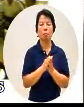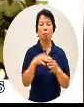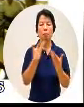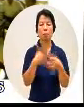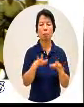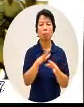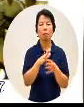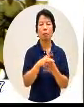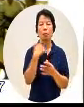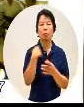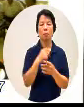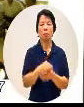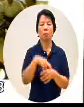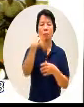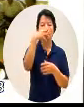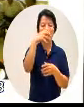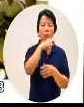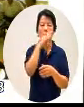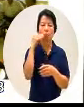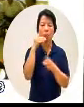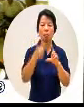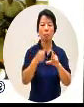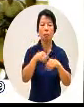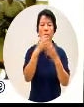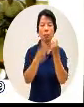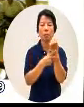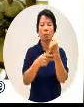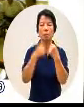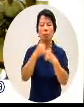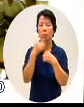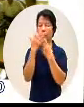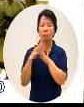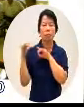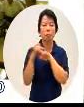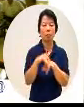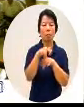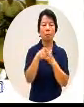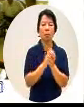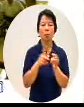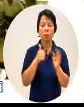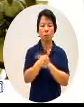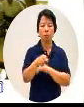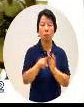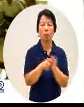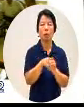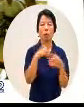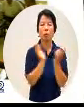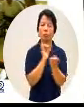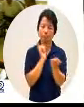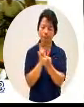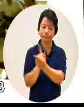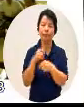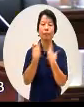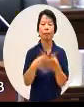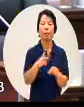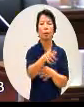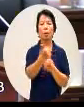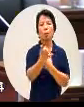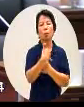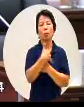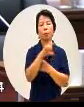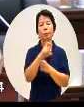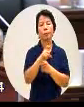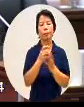很多那個林亞區的旅長都還到他家去這個我去的時候剛才都住到他他問我一個問題